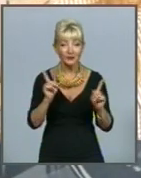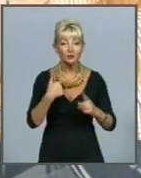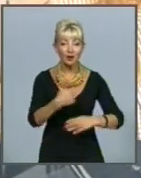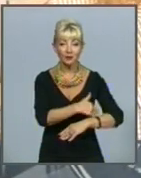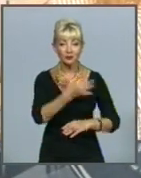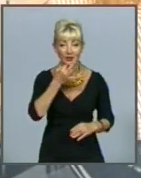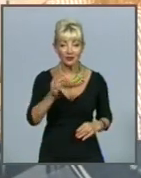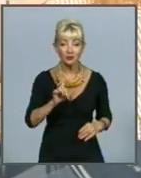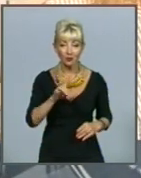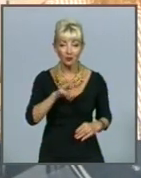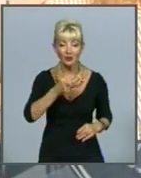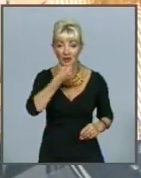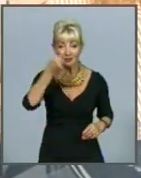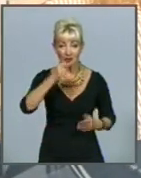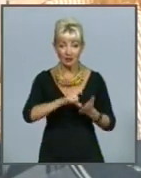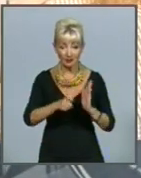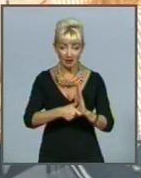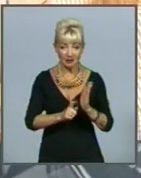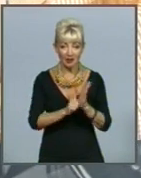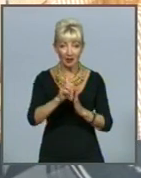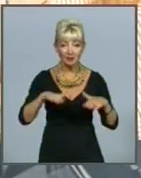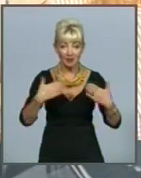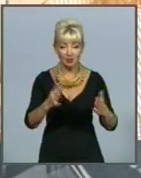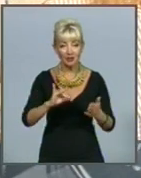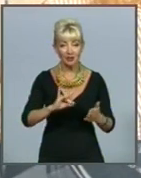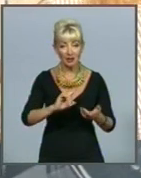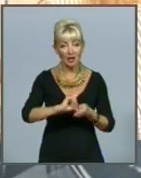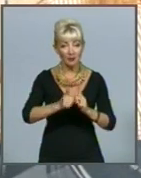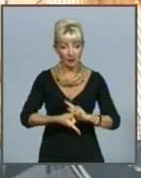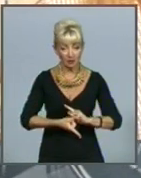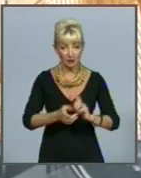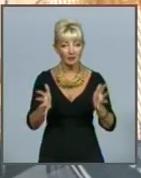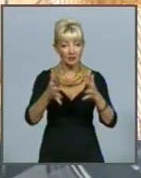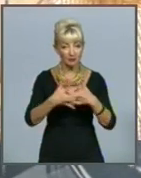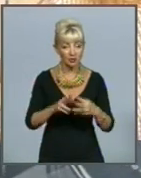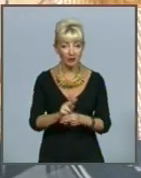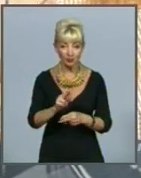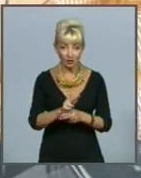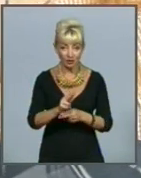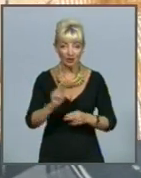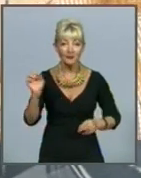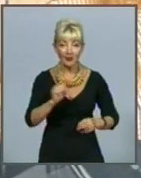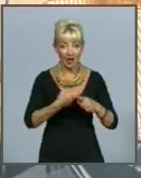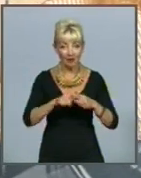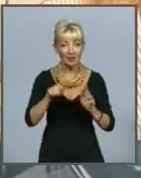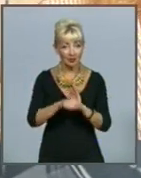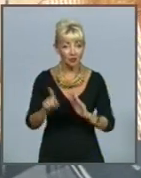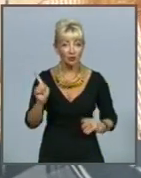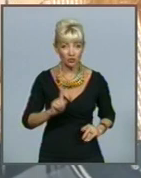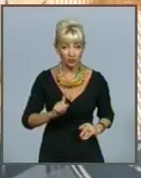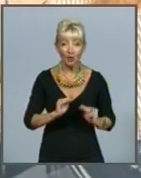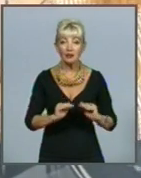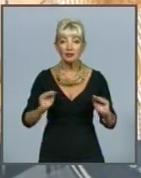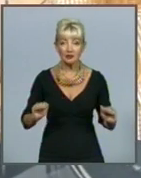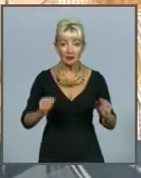старших класах запропонували і переходимо до змішаного навчання, а це означає, що діти